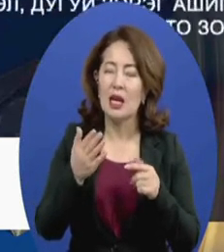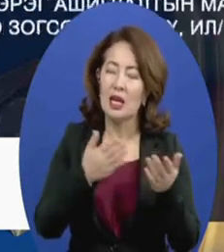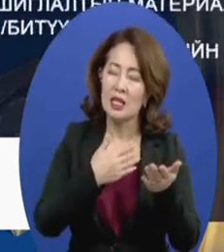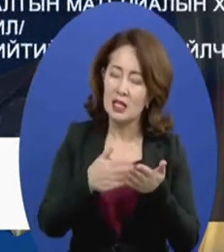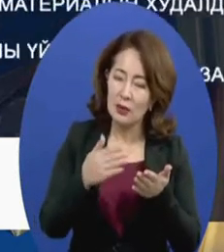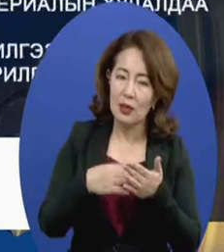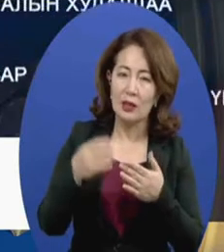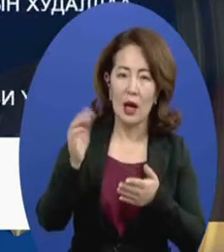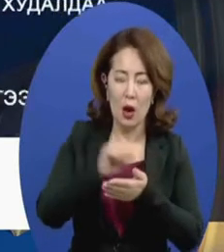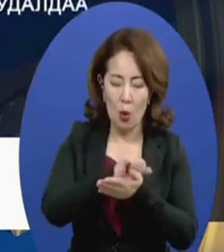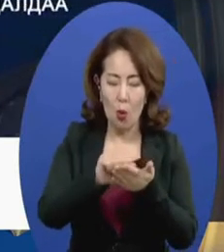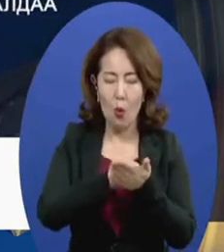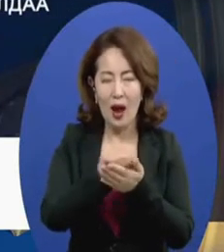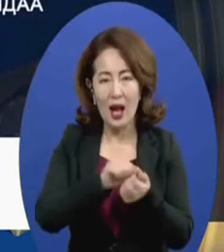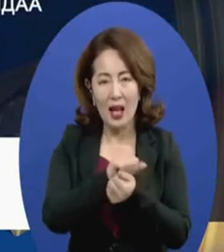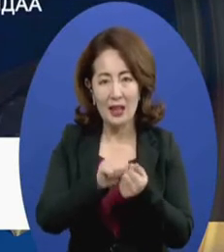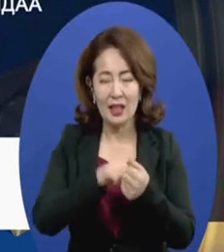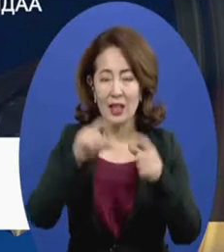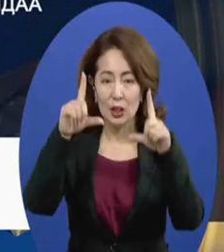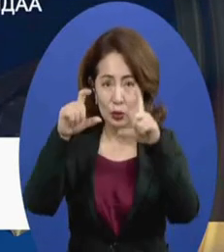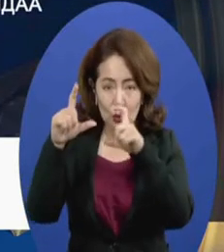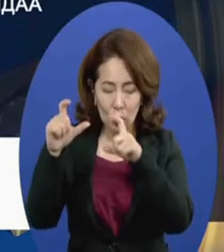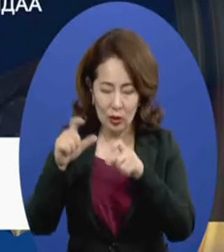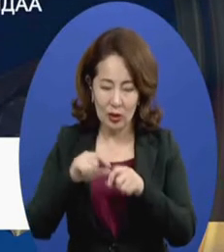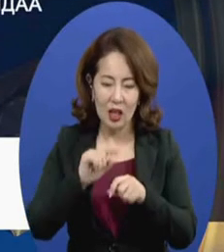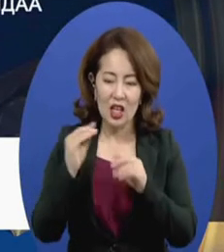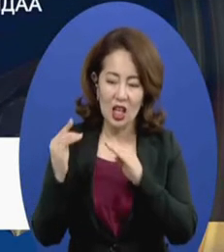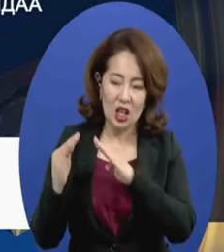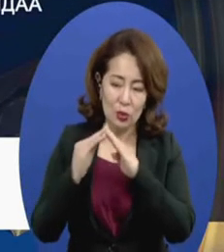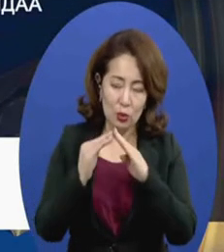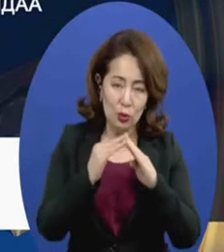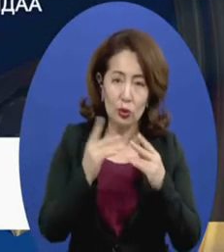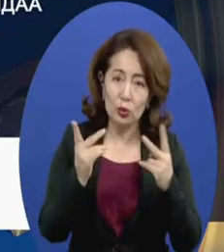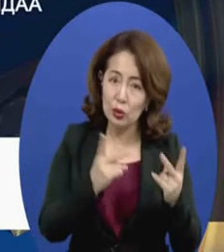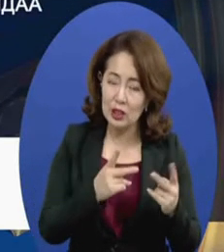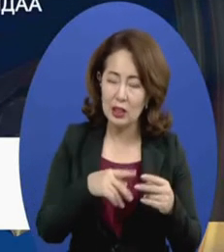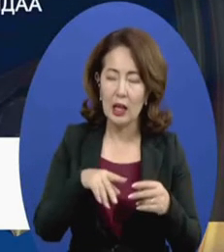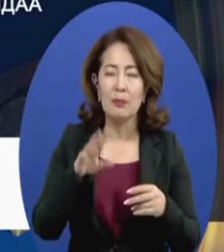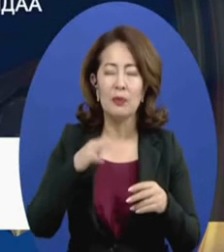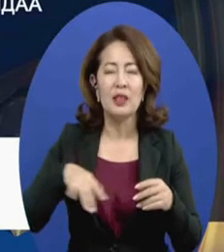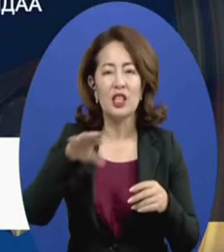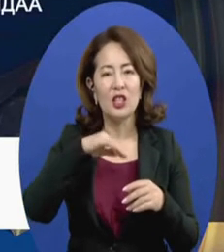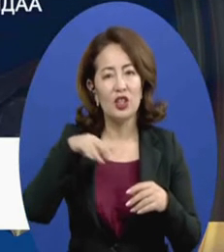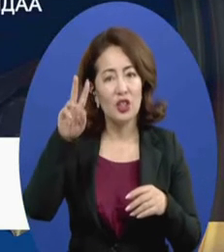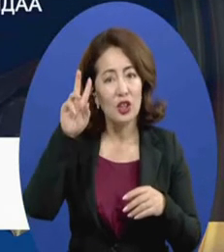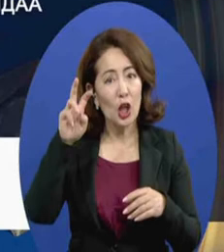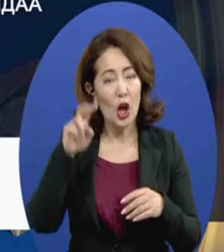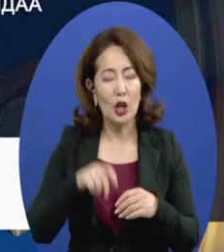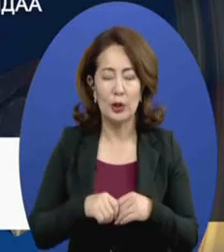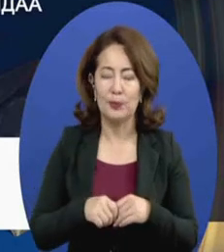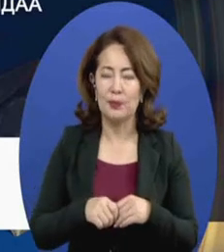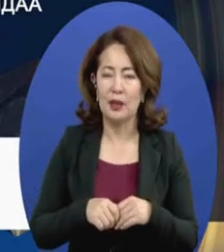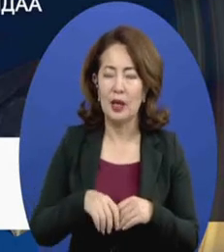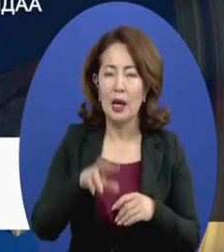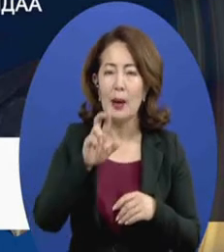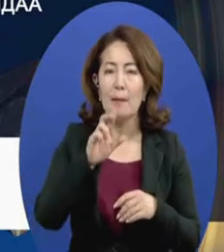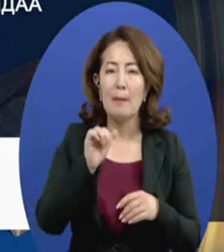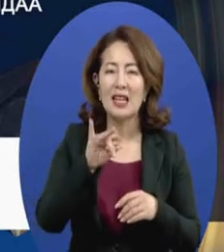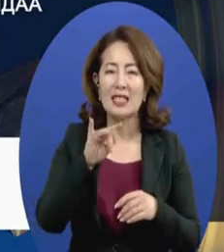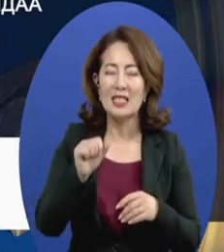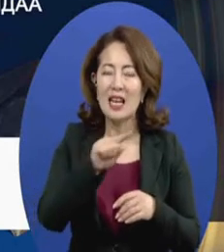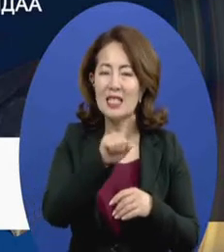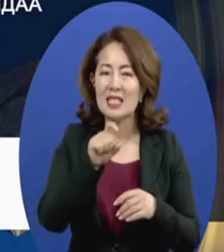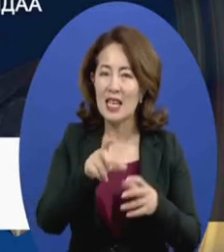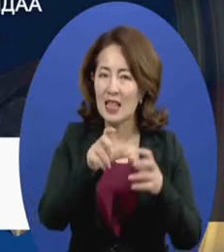гэрэл зураг, айл нүүлэх үйлчилгээ, эд бараа түрээслэх үйлчилгээ, нийтийн бизнес газар, замун барьцаалн зээлдүүлэх үйлчилгээ